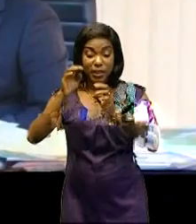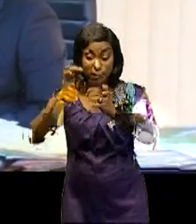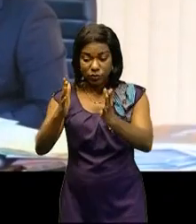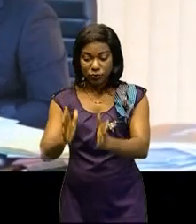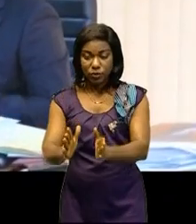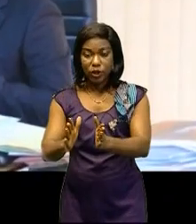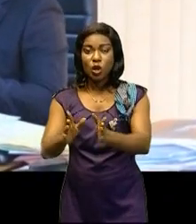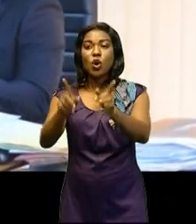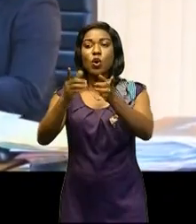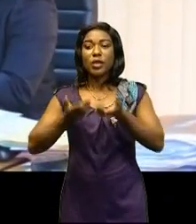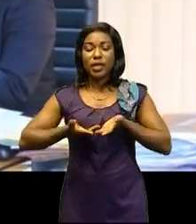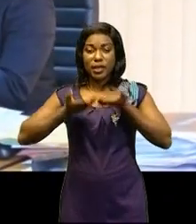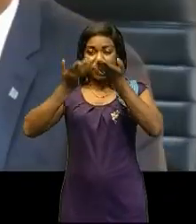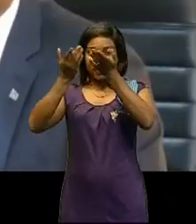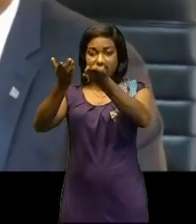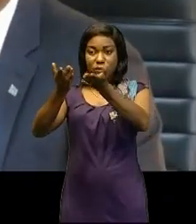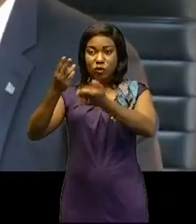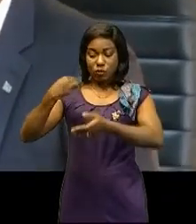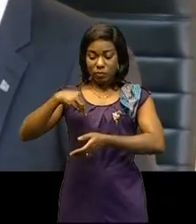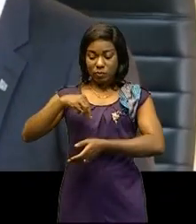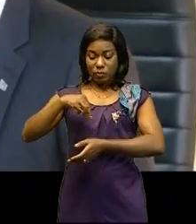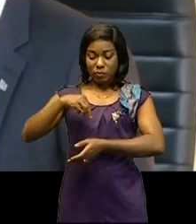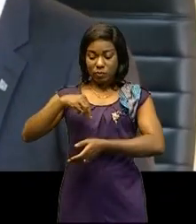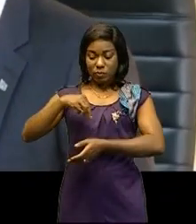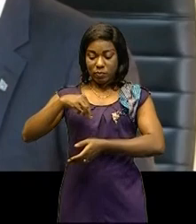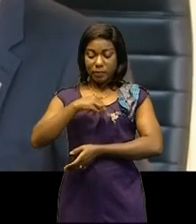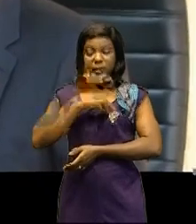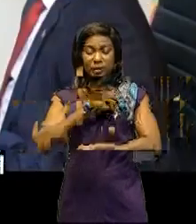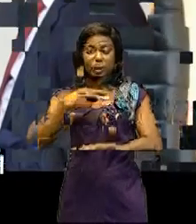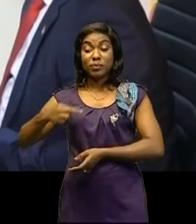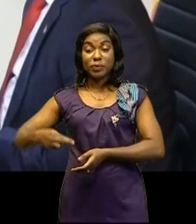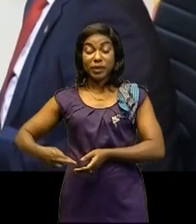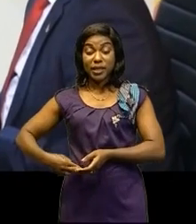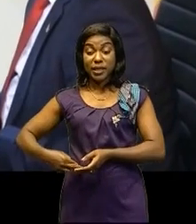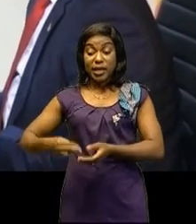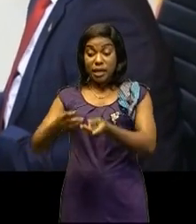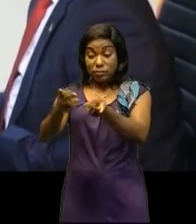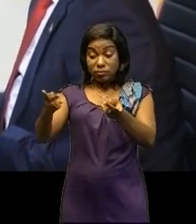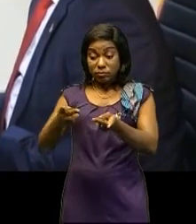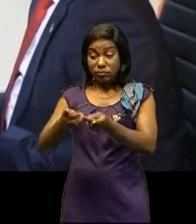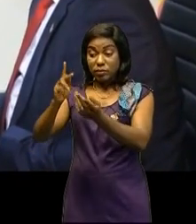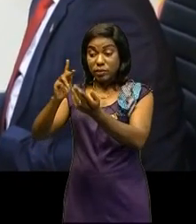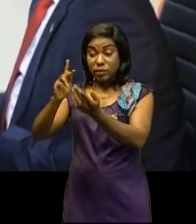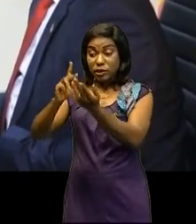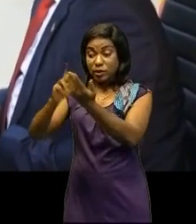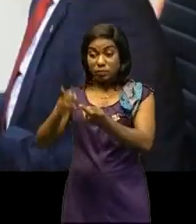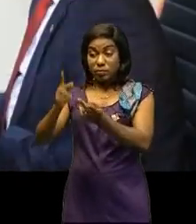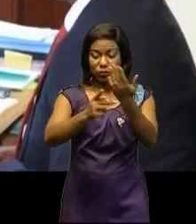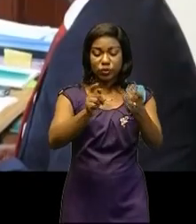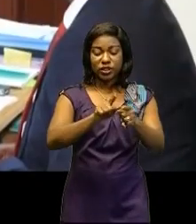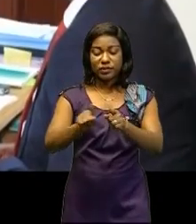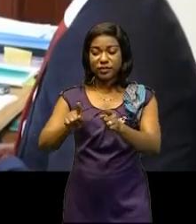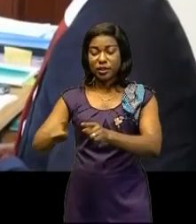également soumis aux membres du gouvernement de la République des lieux de quelques projets agricoles et